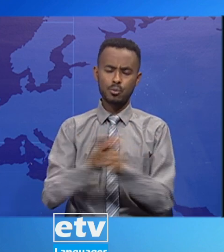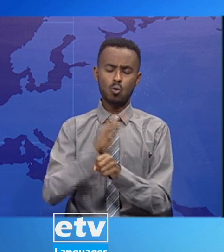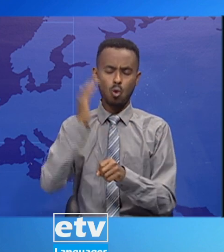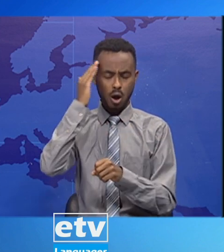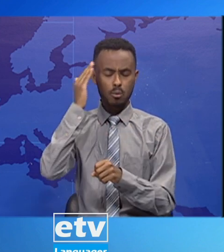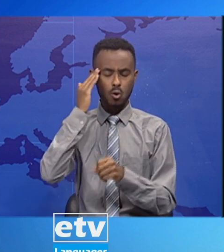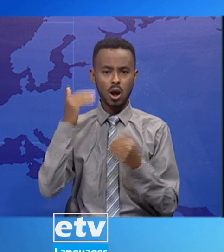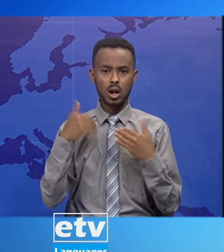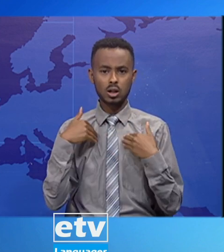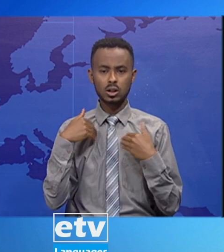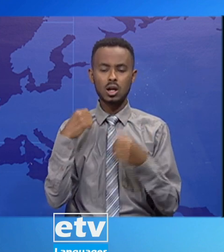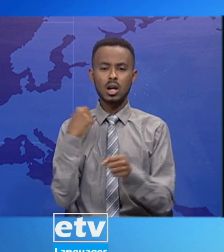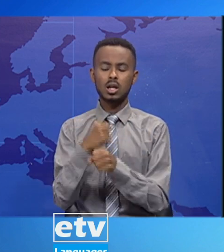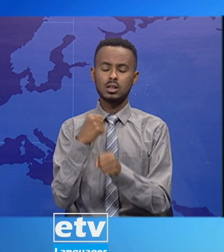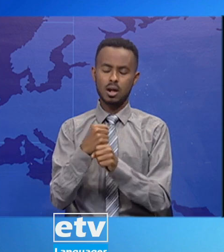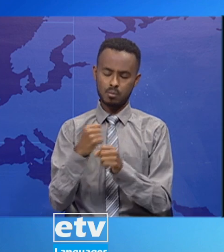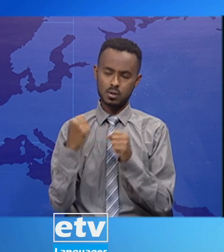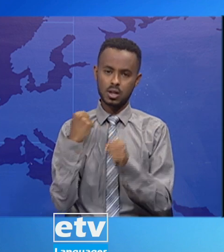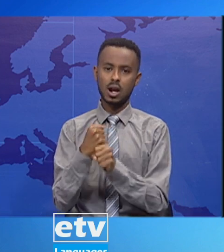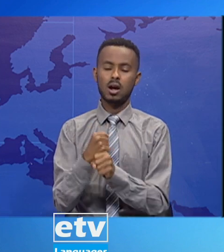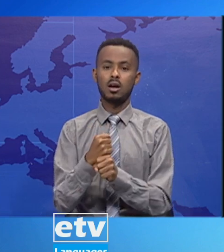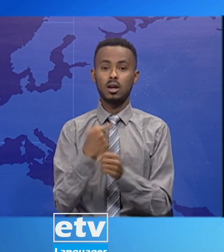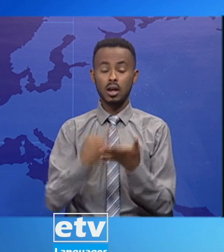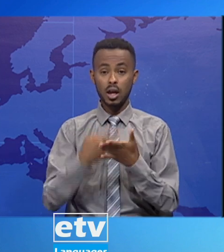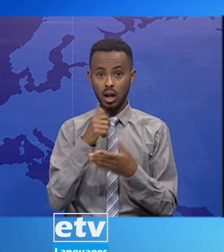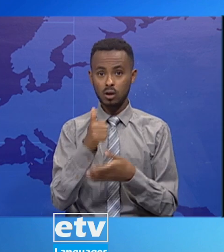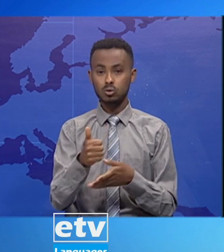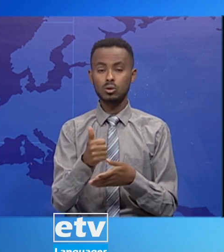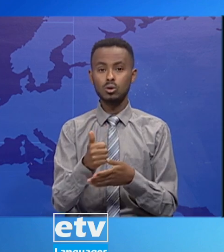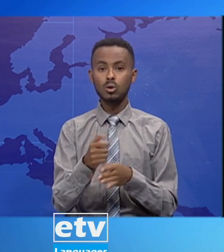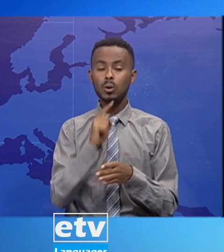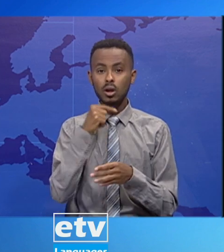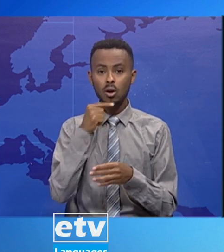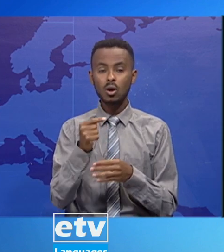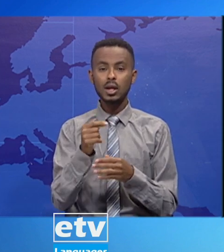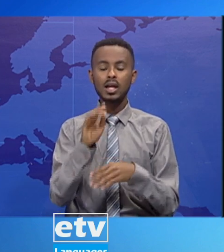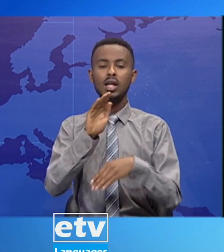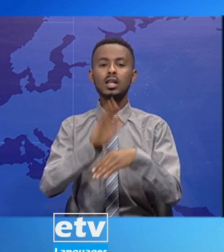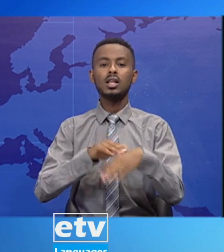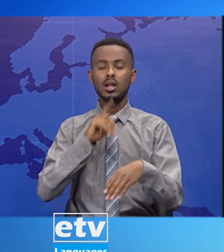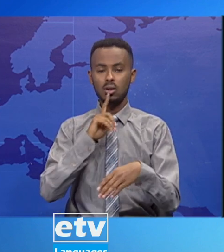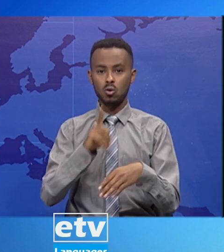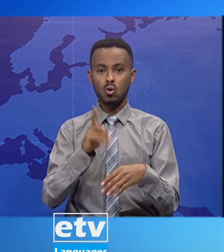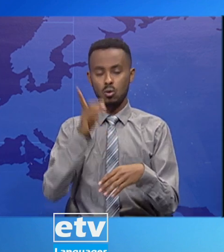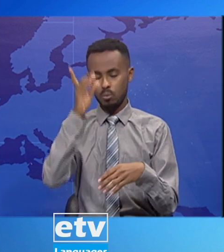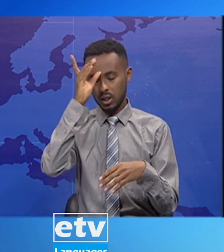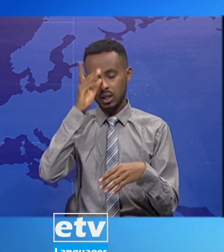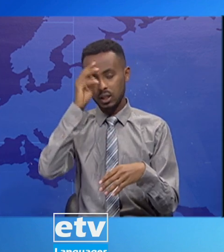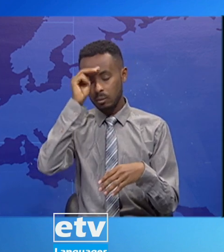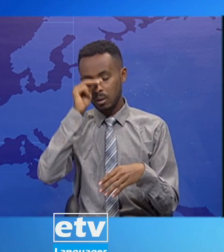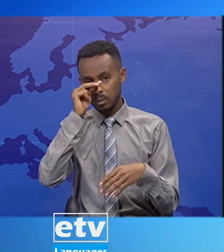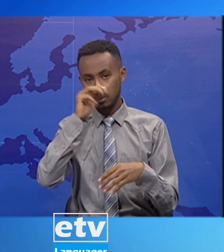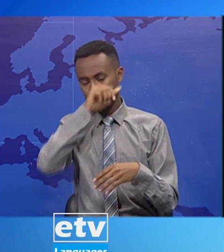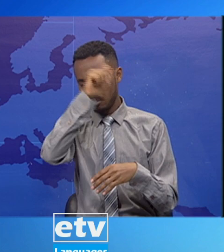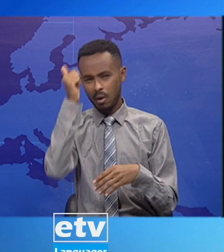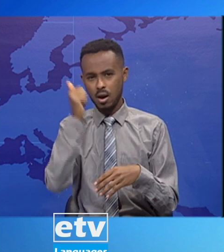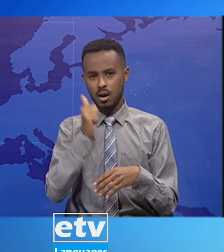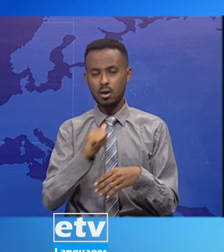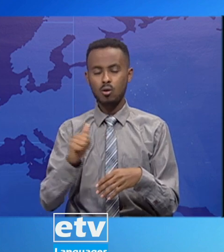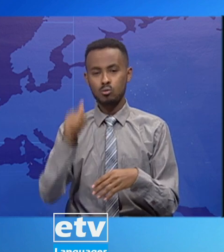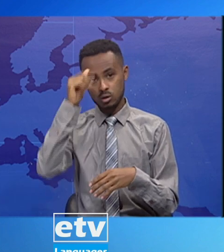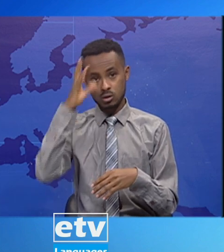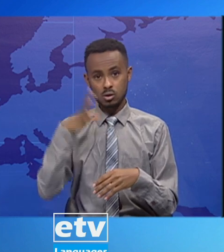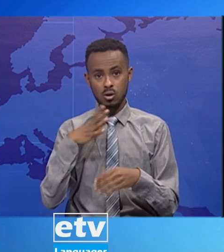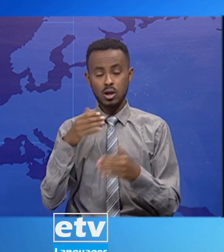ብቁ አምሮ አላቸው ለስራ ሚተጋ ይላል። ይሄ ራሱ እንደነው እንደ ጥሪ ነው። በኪነ ጥበብም ማንኛውም